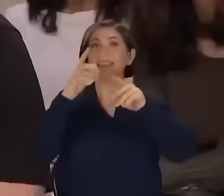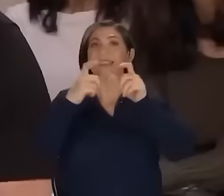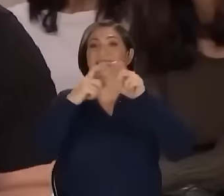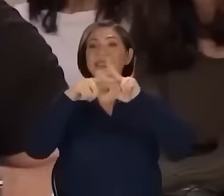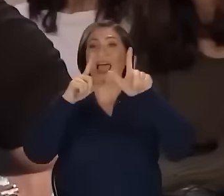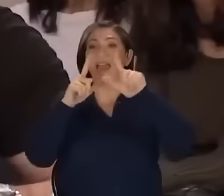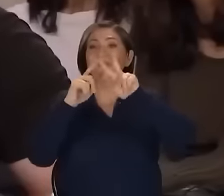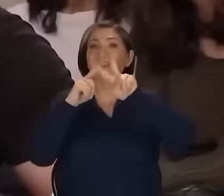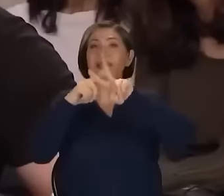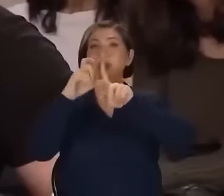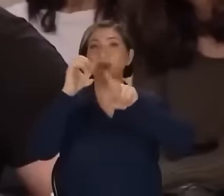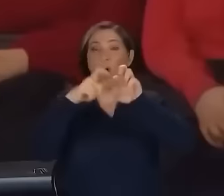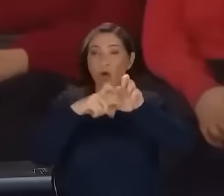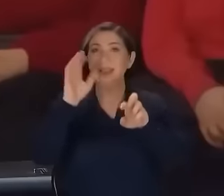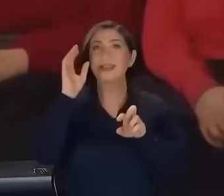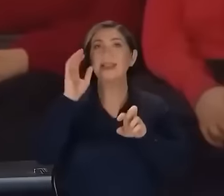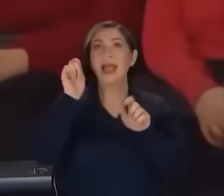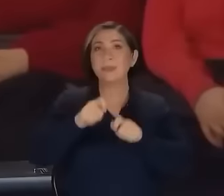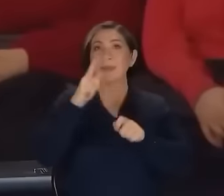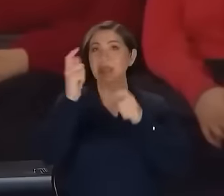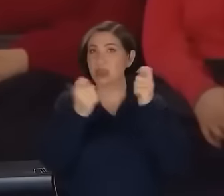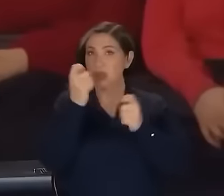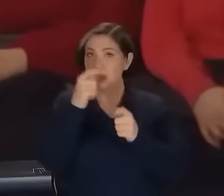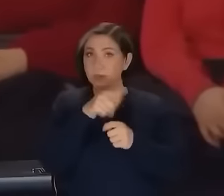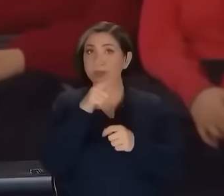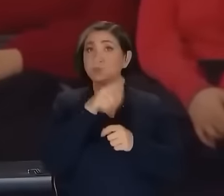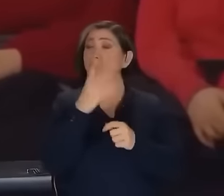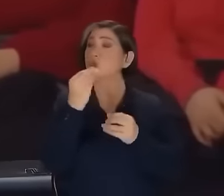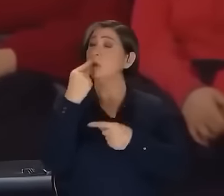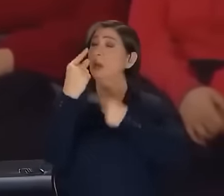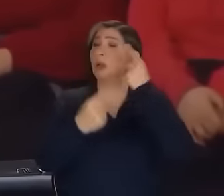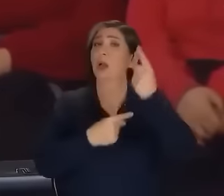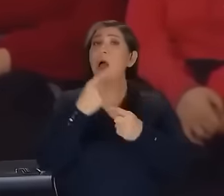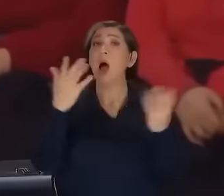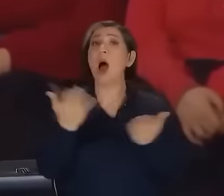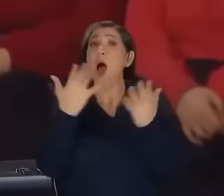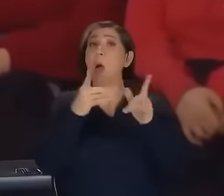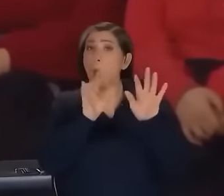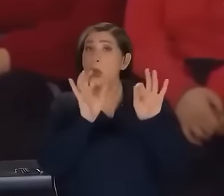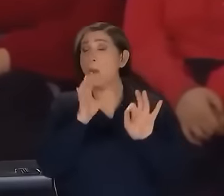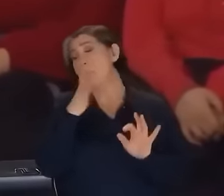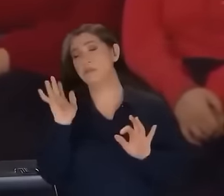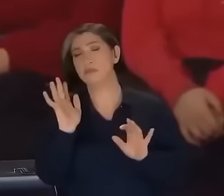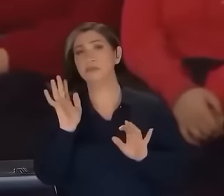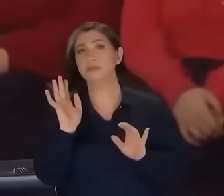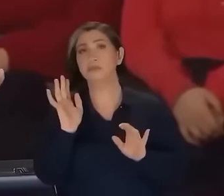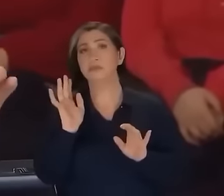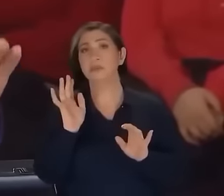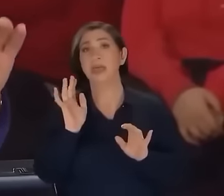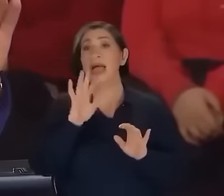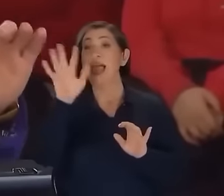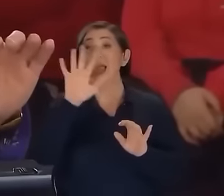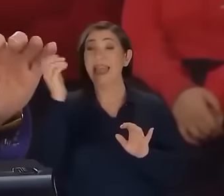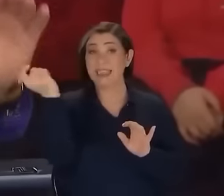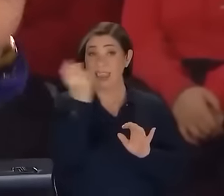Salvador Dali'ler beraber yaptıkları bir iş. O çok söylenir. Yani hala öyle midir bilmiyorum.